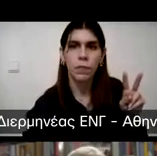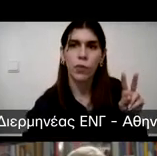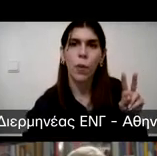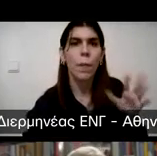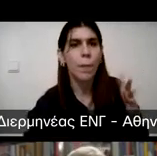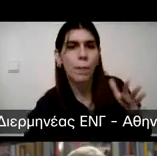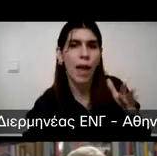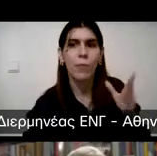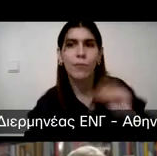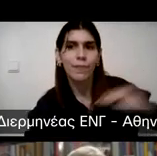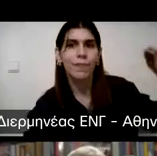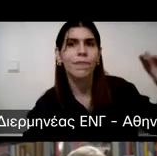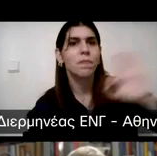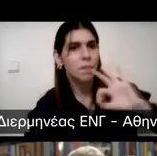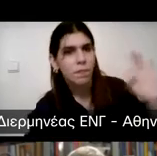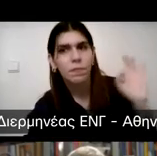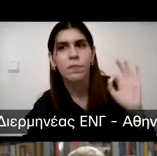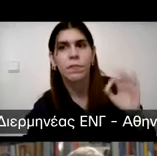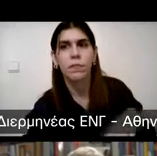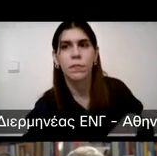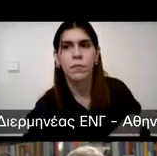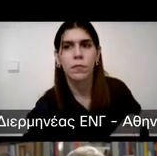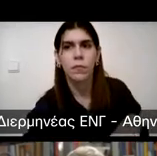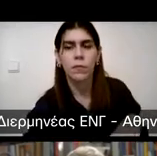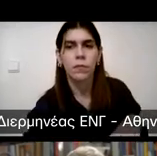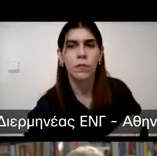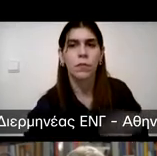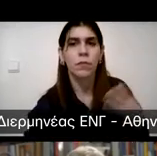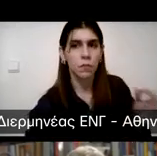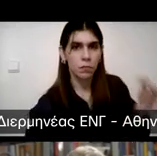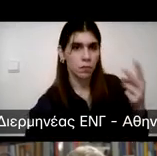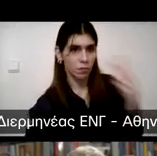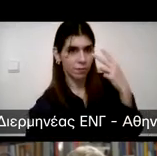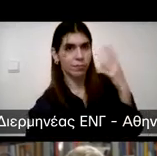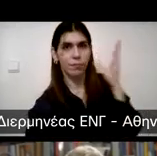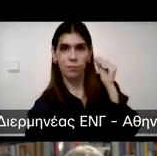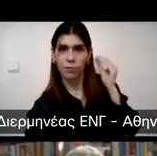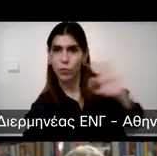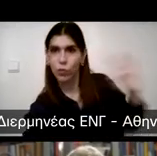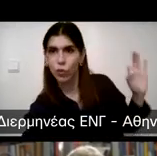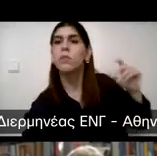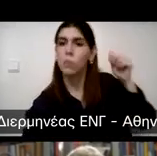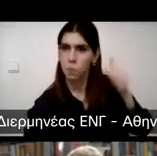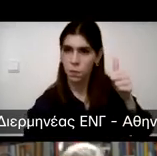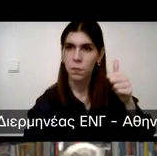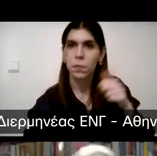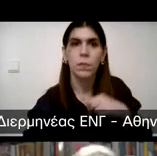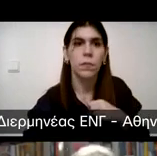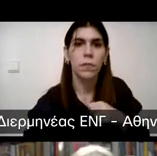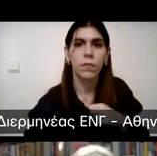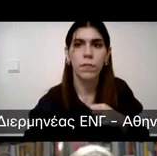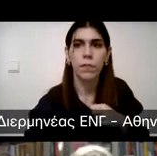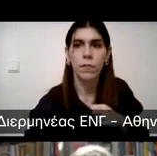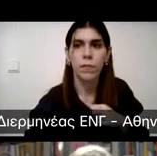Είσαι καθοδόν. Είναι πολύ ωραία. Όλα καλά. Ωραία. Το βλέπετε και με ακούτε? Ναι, βεβαίως. Όλα καλά. Ωραία.